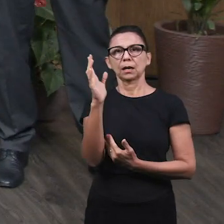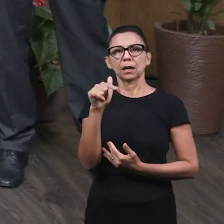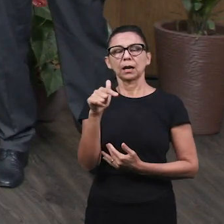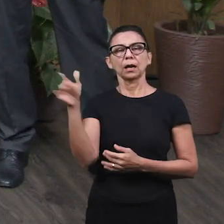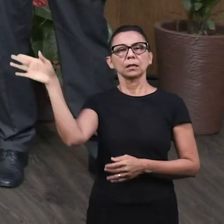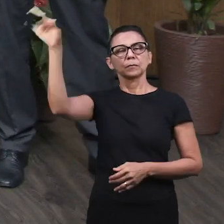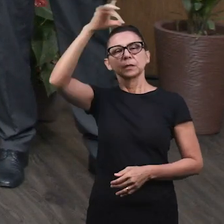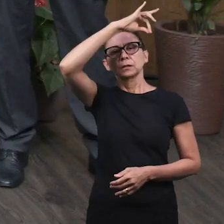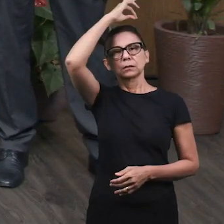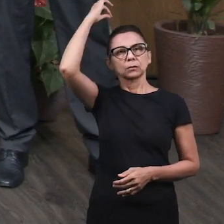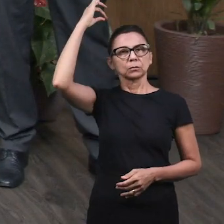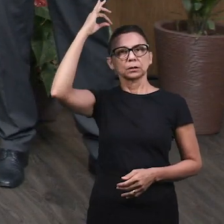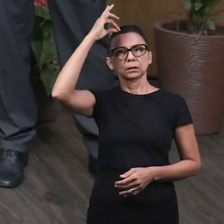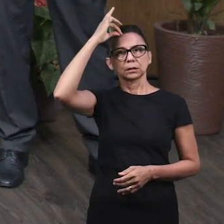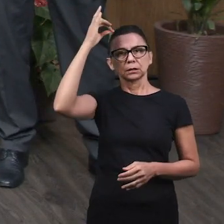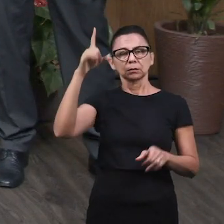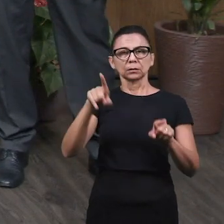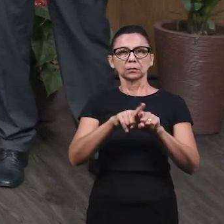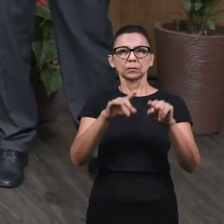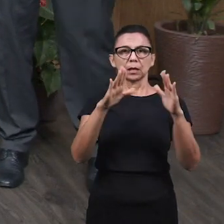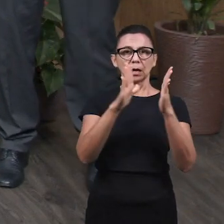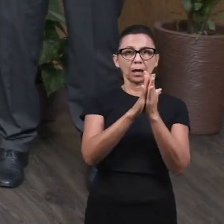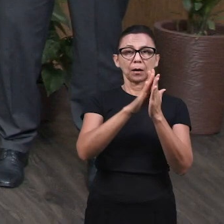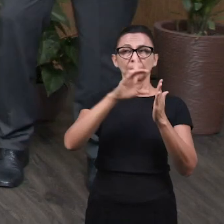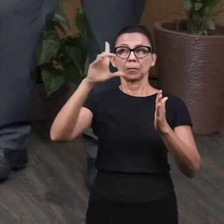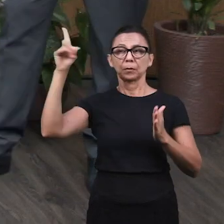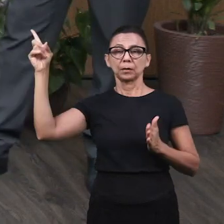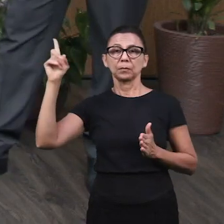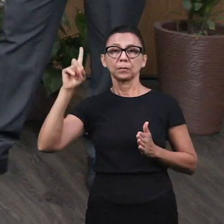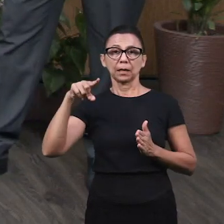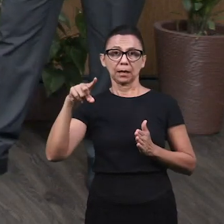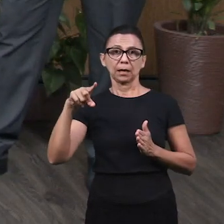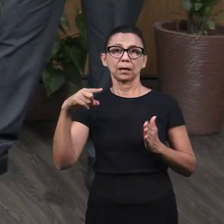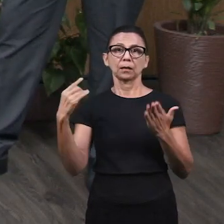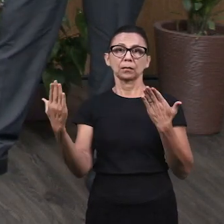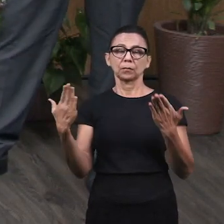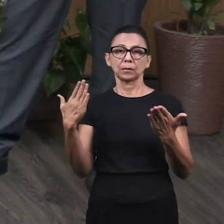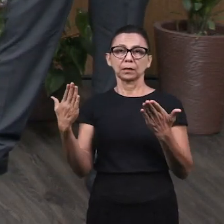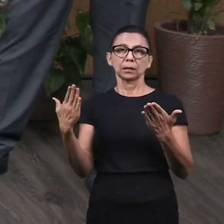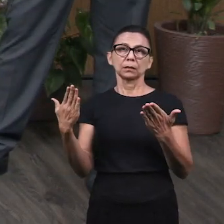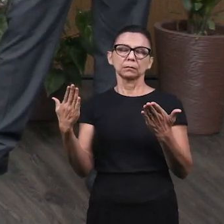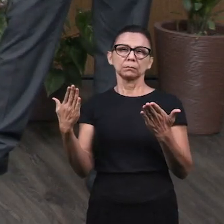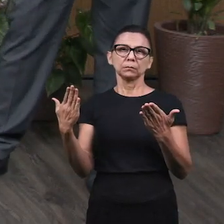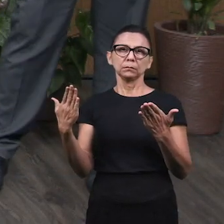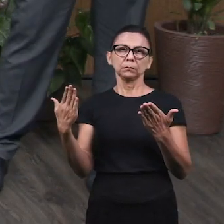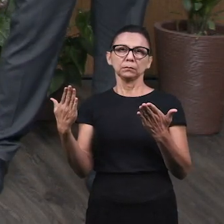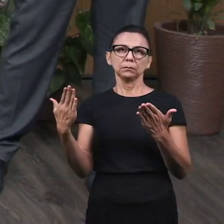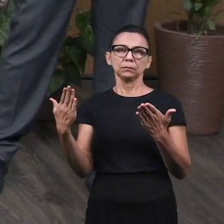parole est la figure de Jésus, le Fils de Dieu.